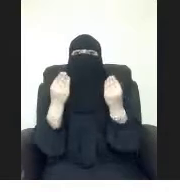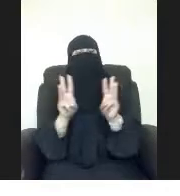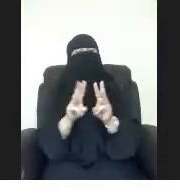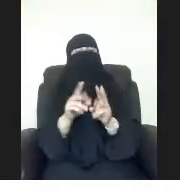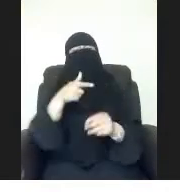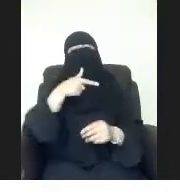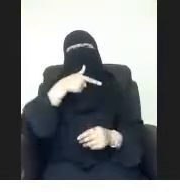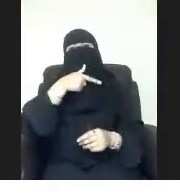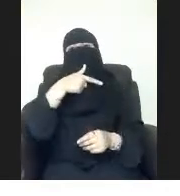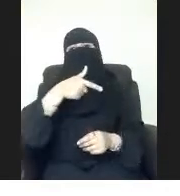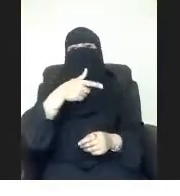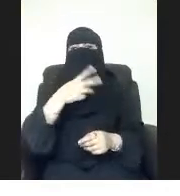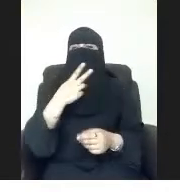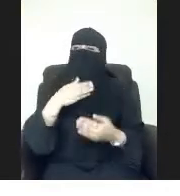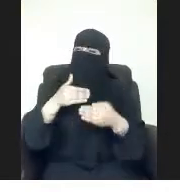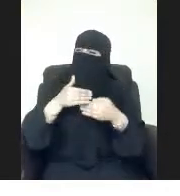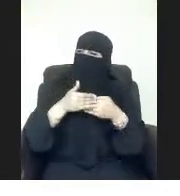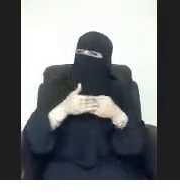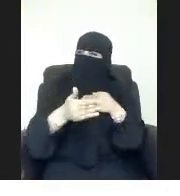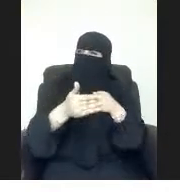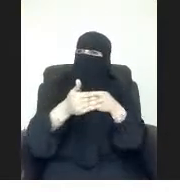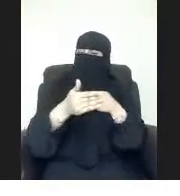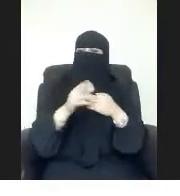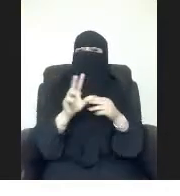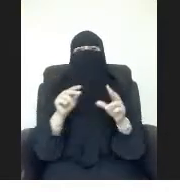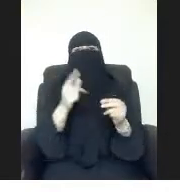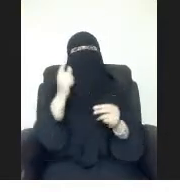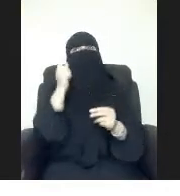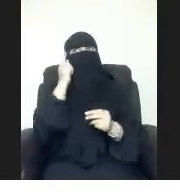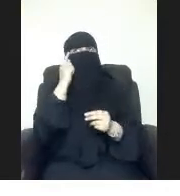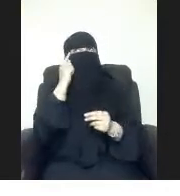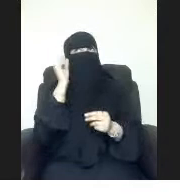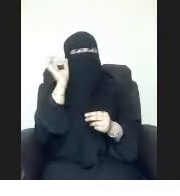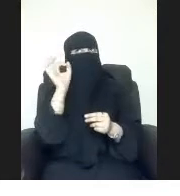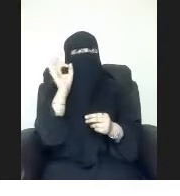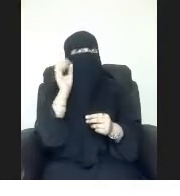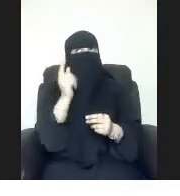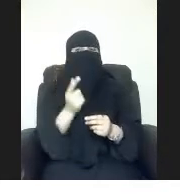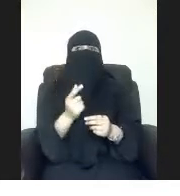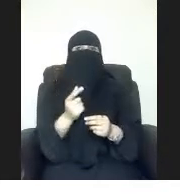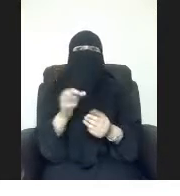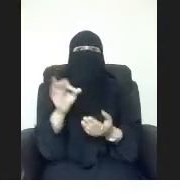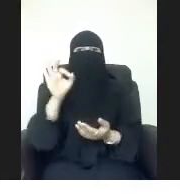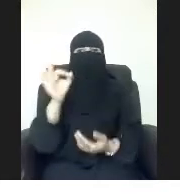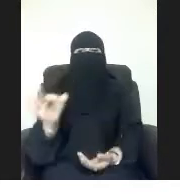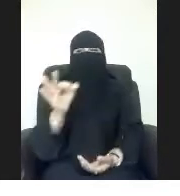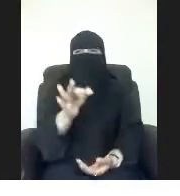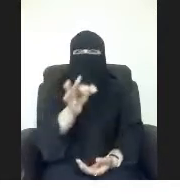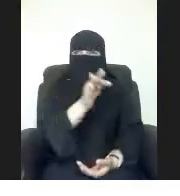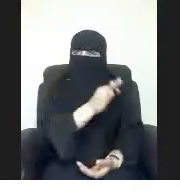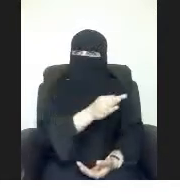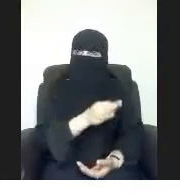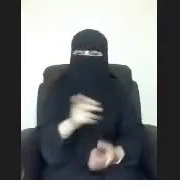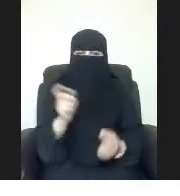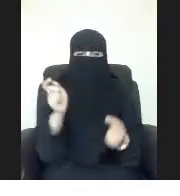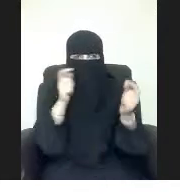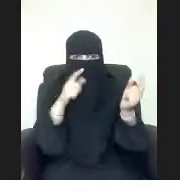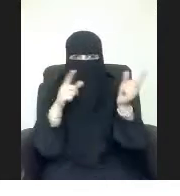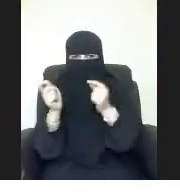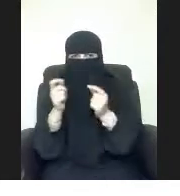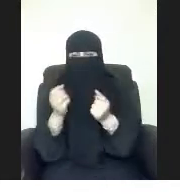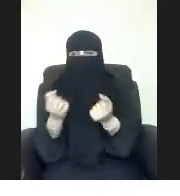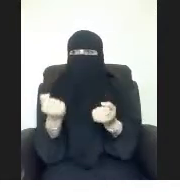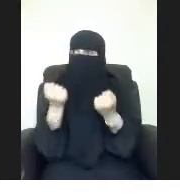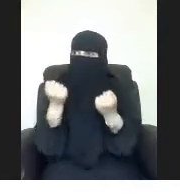طبعا تعليم عن بعد كاملا، إنما إحنا نعرف إنه بعض المناطق التي يعني لم تكن النت عندهم قوية أو